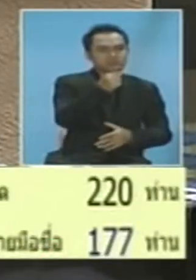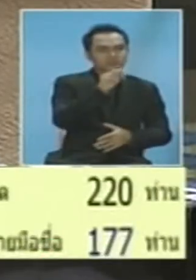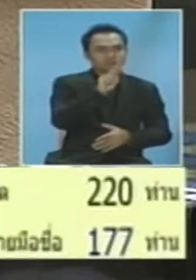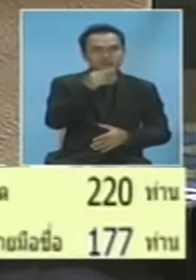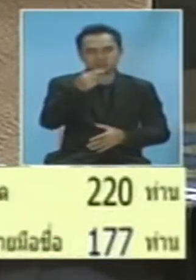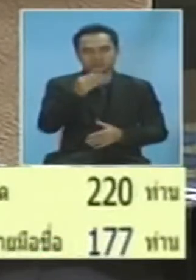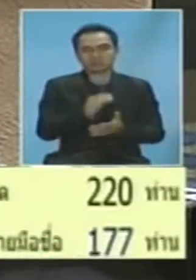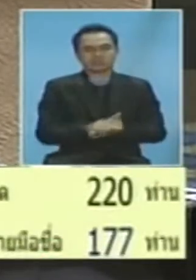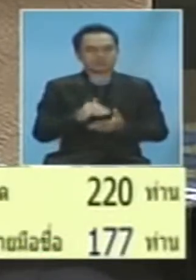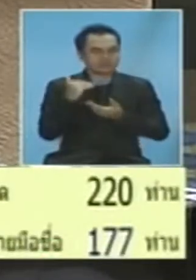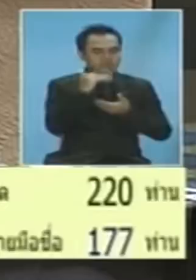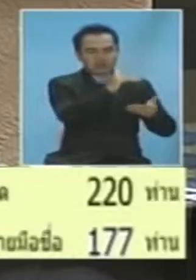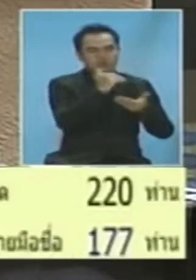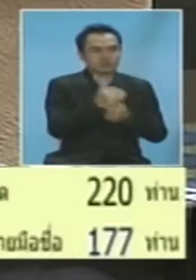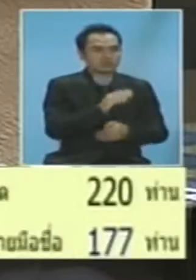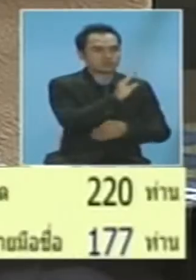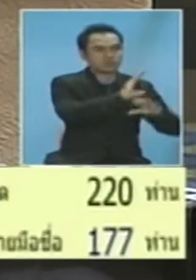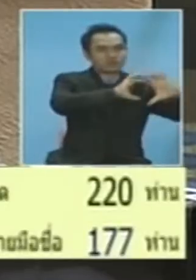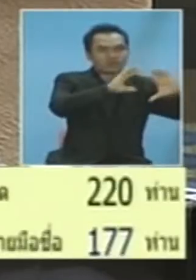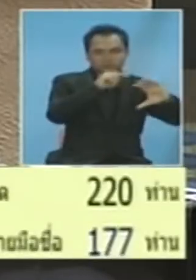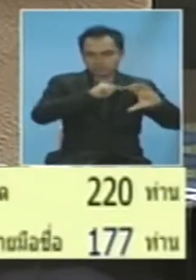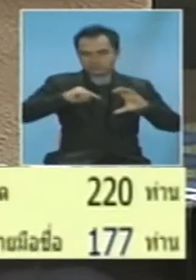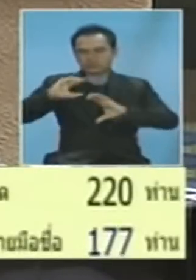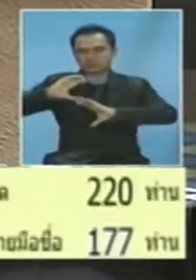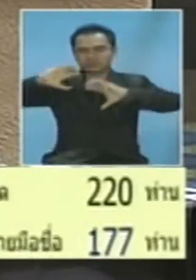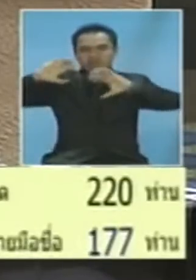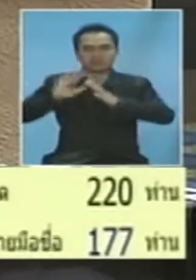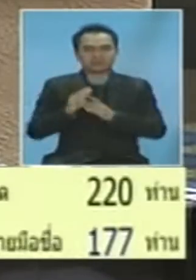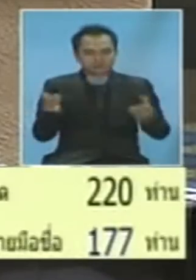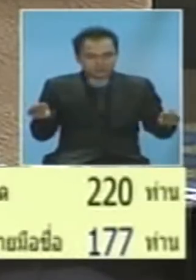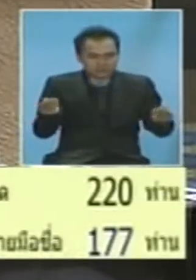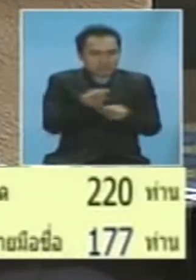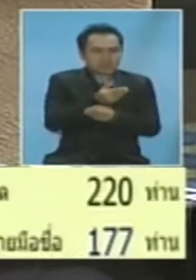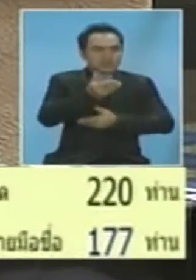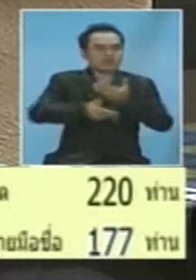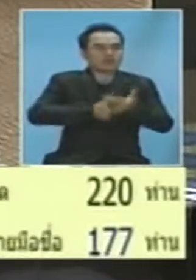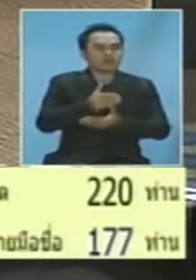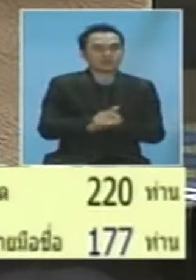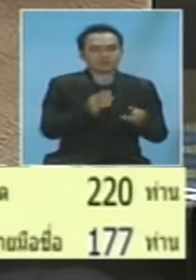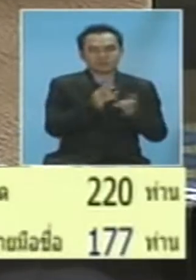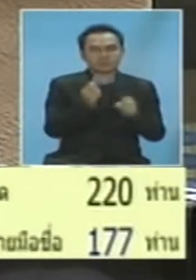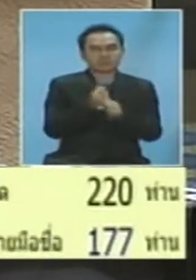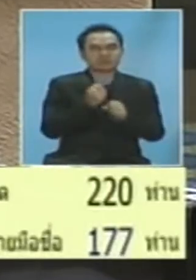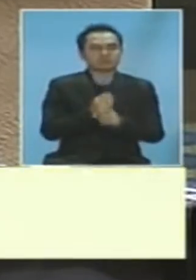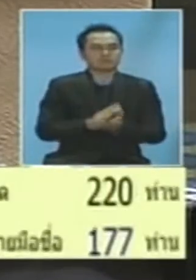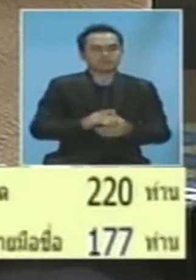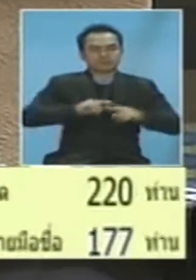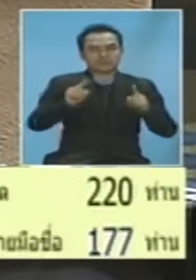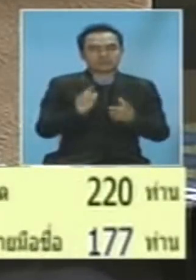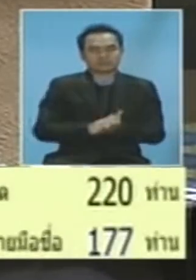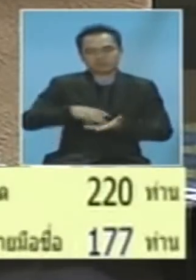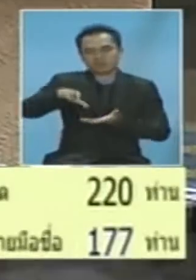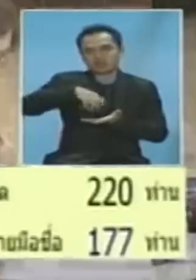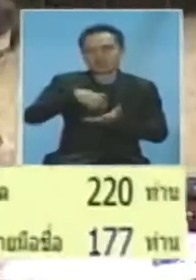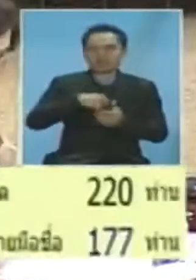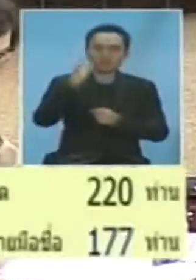รือการขายแบบรัฐต่อรัฐซึ่งได้ชี้มูลว่าไม่ใช่เป็นการขายแบบรัฐต่อรัฐเอามา